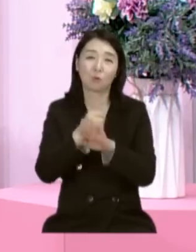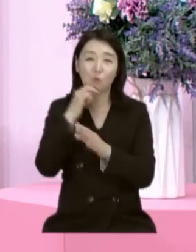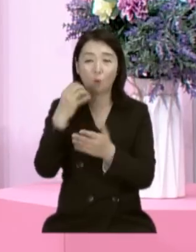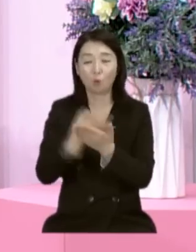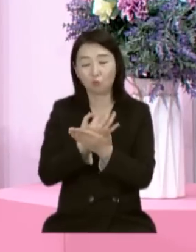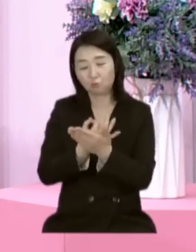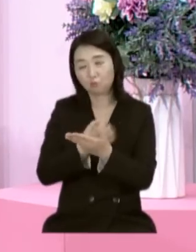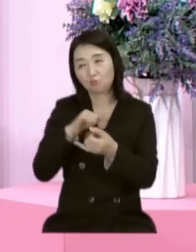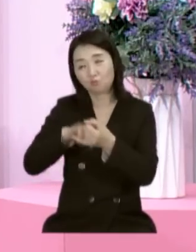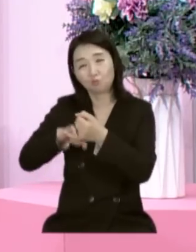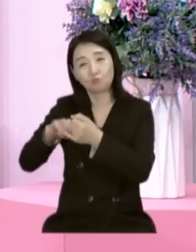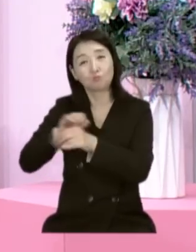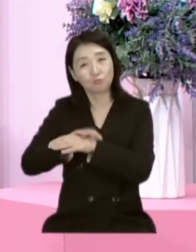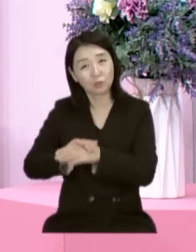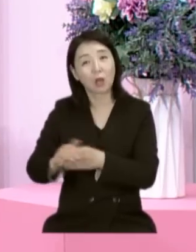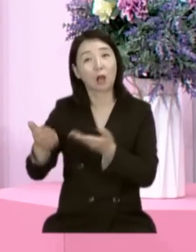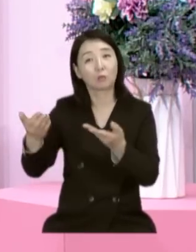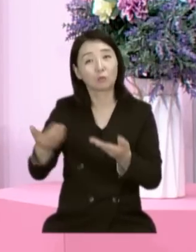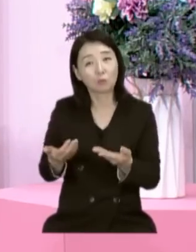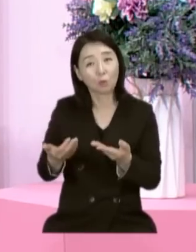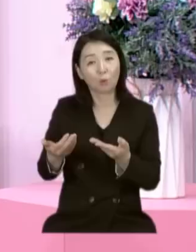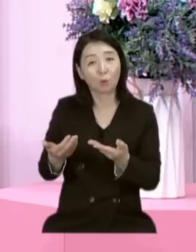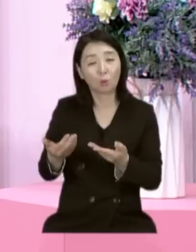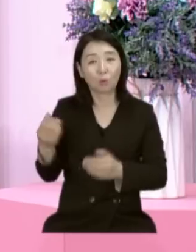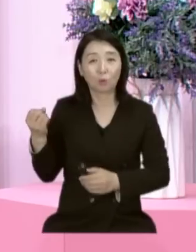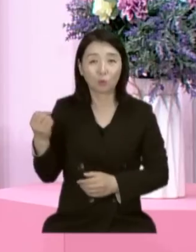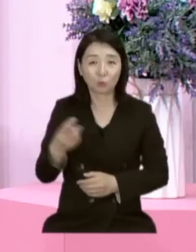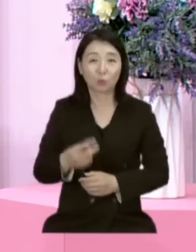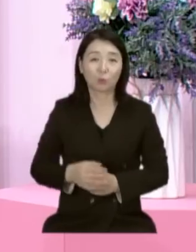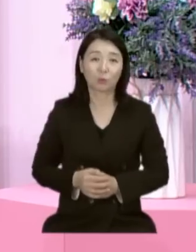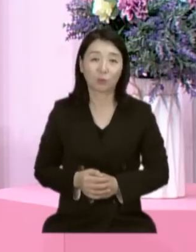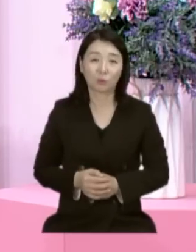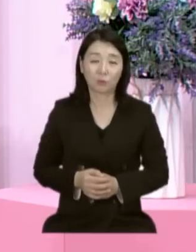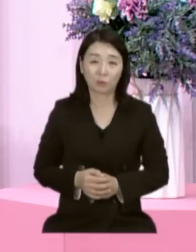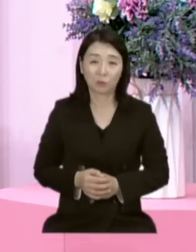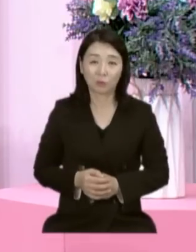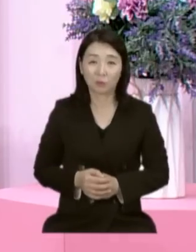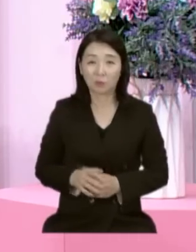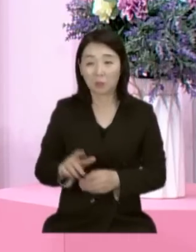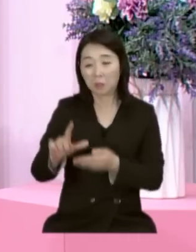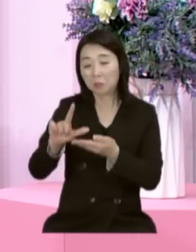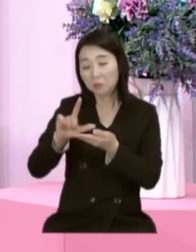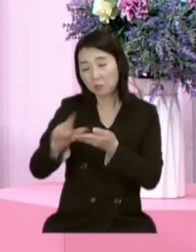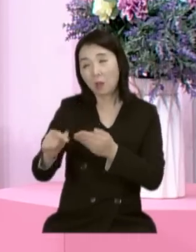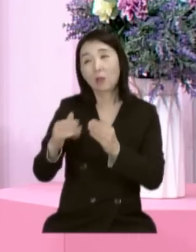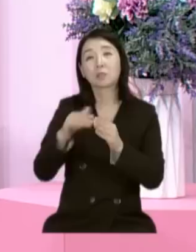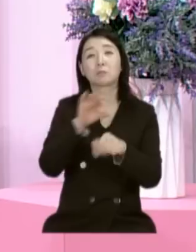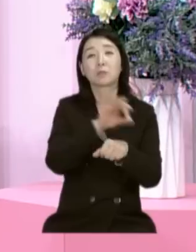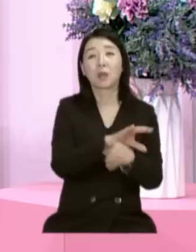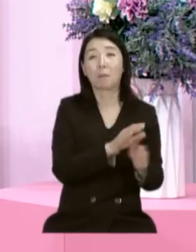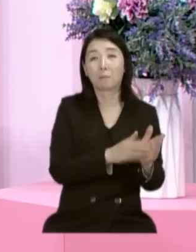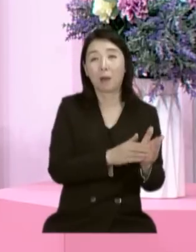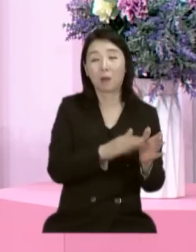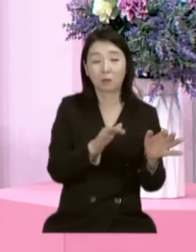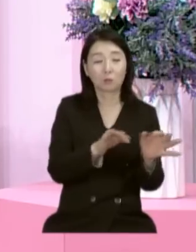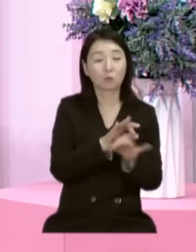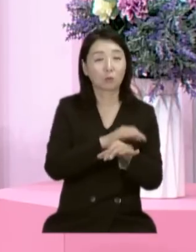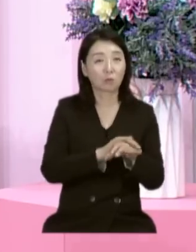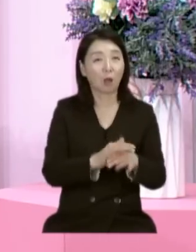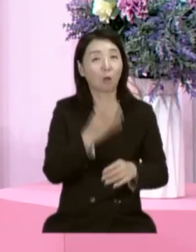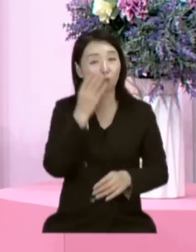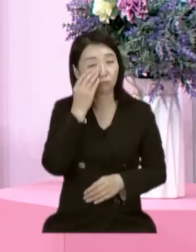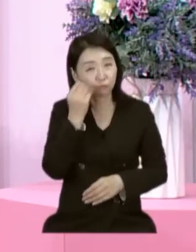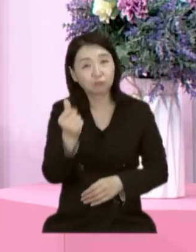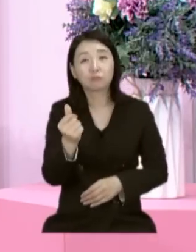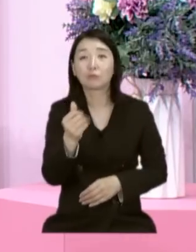월급도 제때 나오게 되고 또 뭐 작지만은 또 지방에 가서 또 집도 사게 되고 경제적으로 이렇게 풀리는